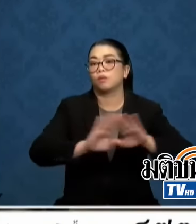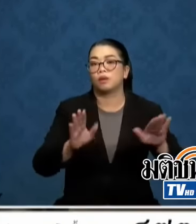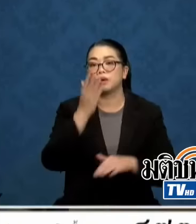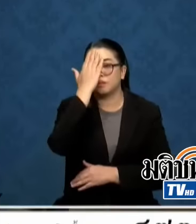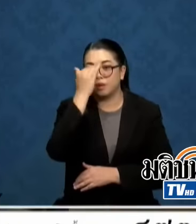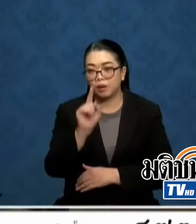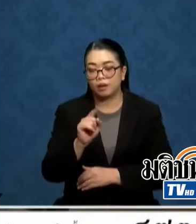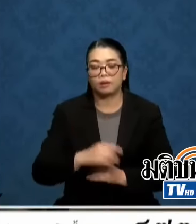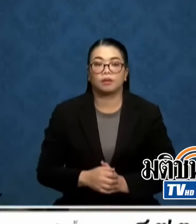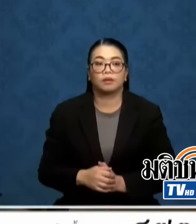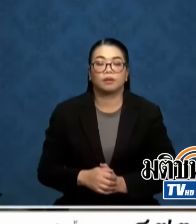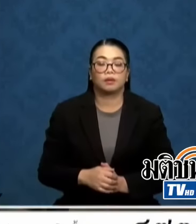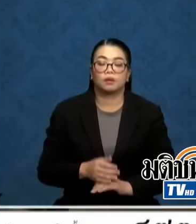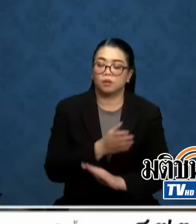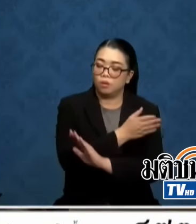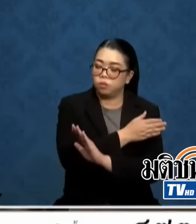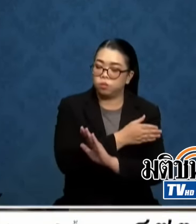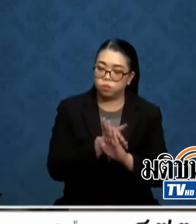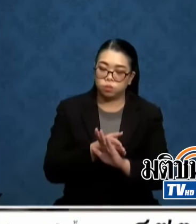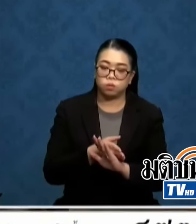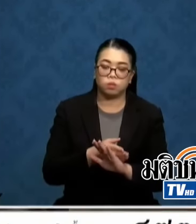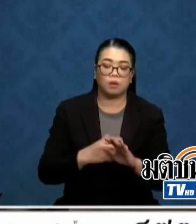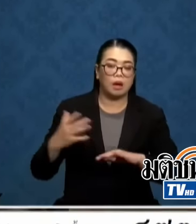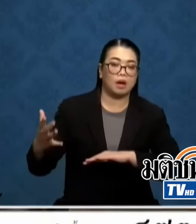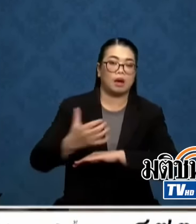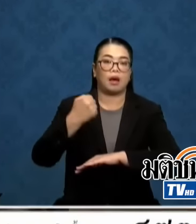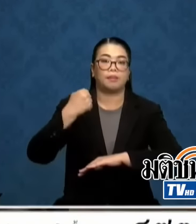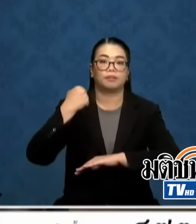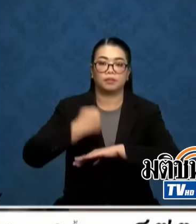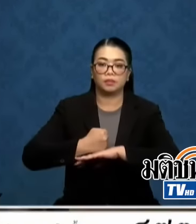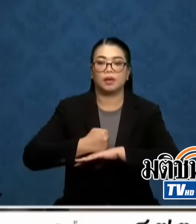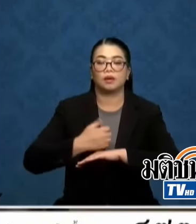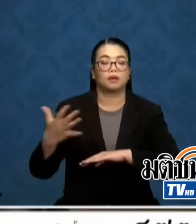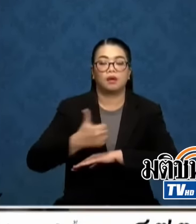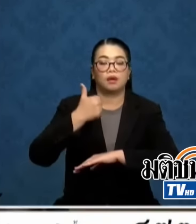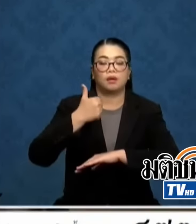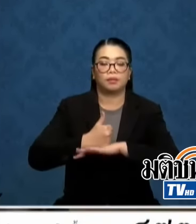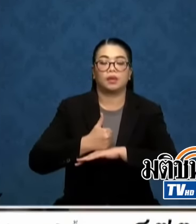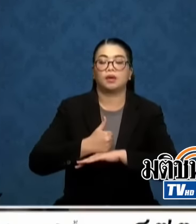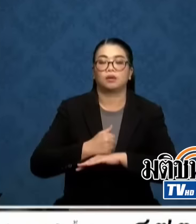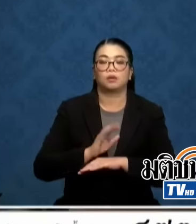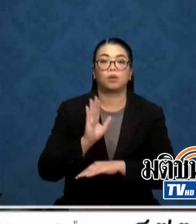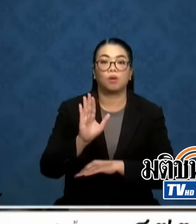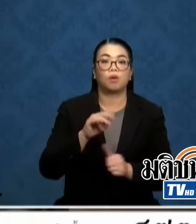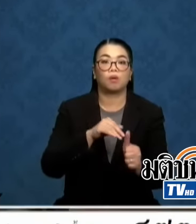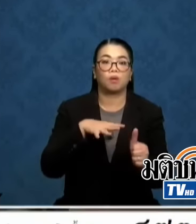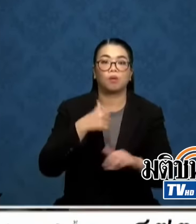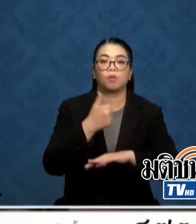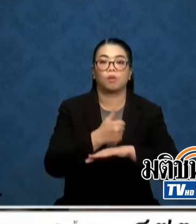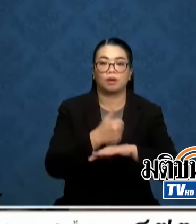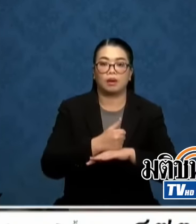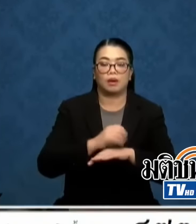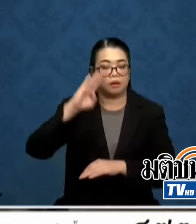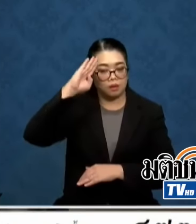ต่อท่านประธานว่าตลอดช่วงเวลาของการครองอำนาจของคณะรักษาความสงบแห่งชาตินำโดยหัวหน้าคณะ